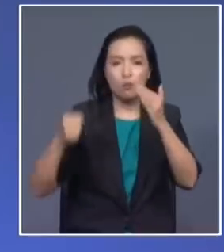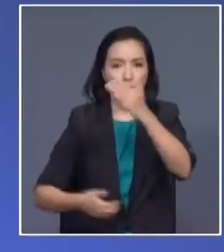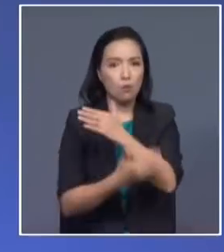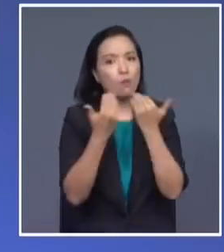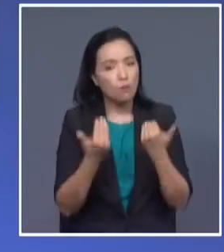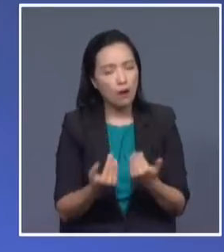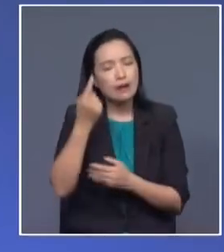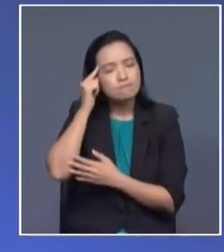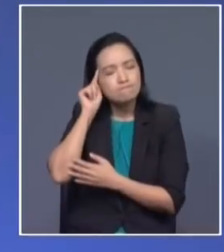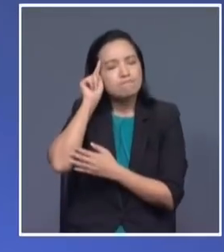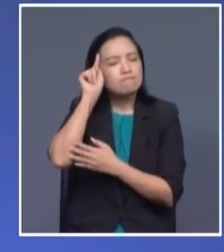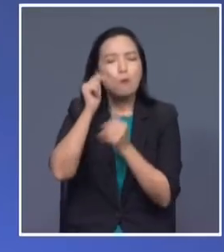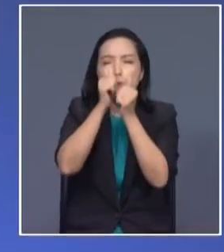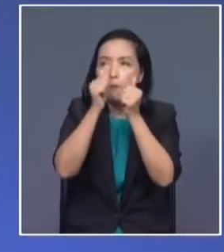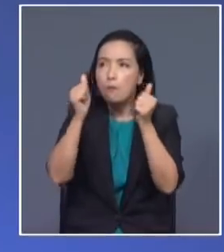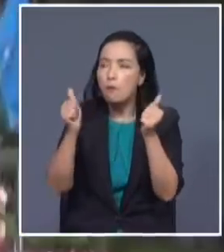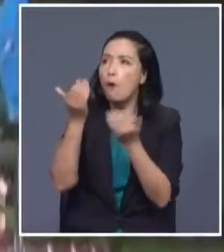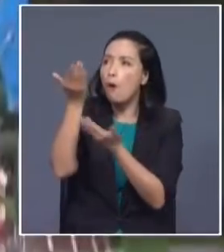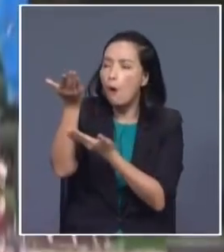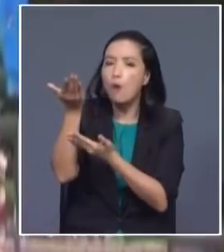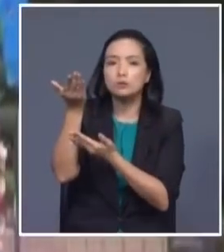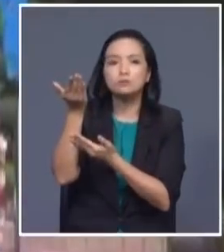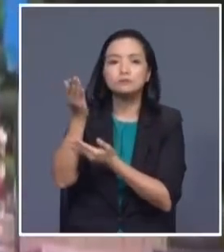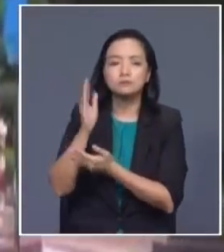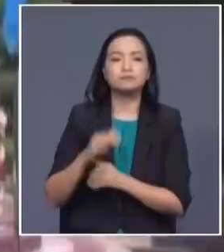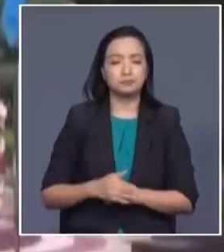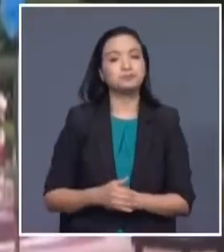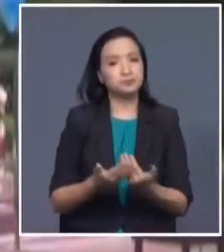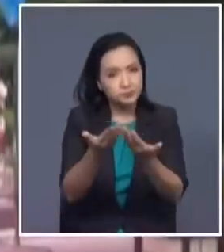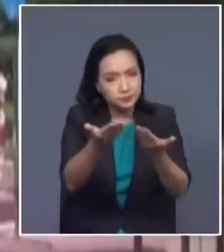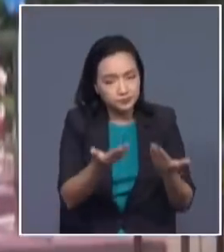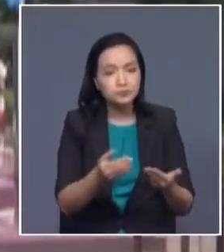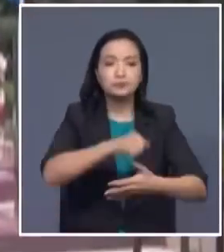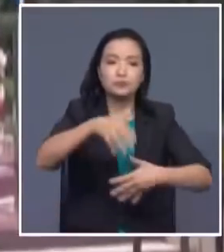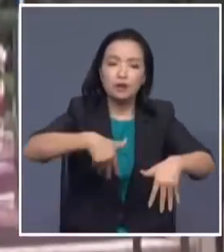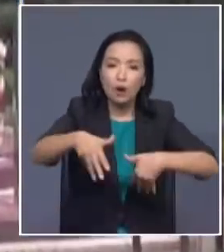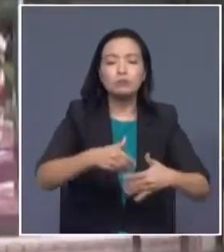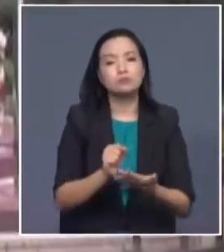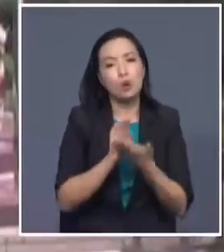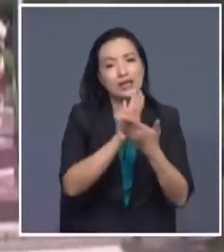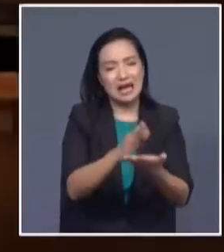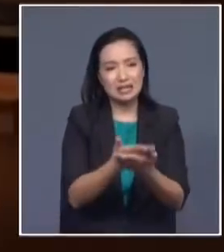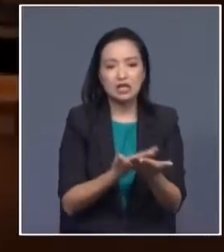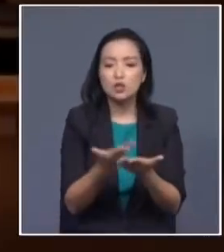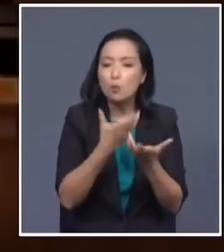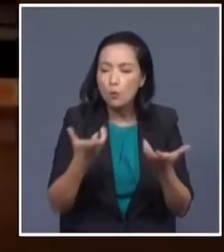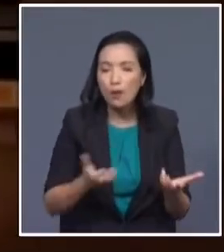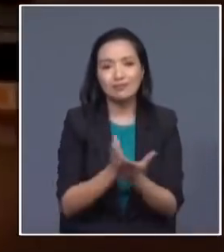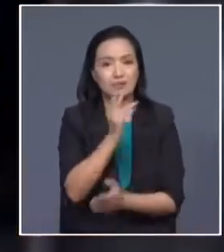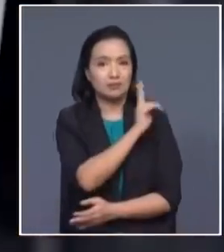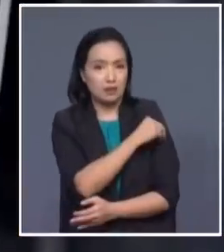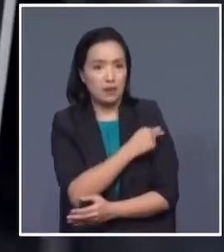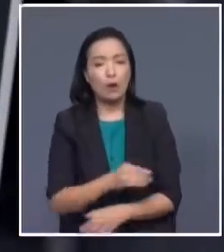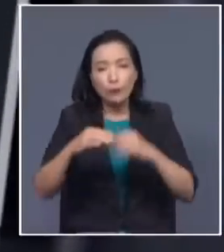ป็นการน้อมรำลึกถึงพระมหากรุณาธิคุณของพระองค์ผมขอเชิญชวนพี่น้องประชาชนร่วมกันบริจาคเงินเพื่อนำไปจัดซื้ออุปกรณ์ทางการแพท